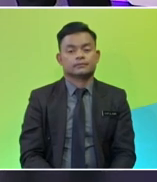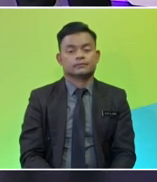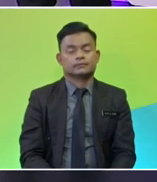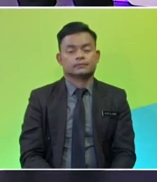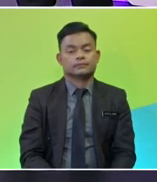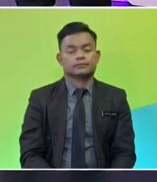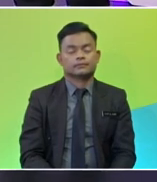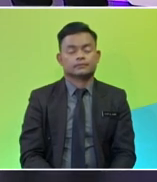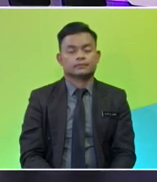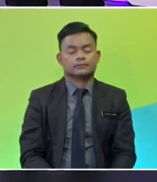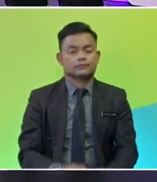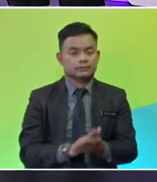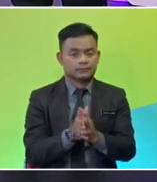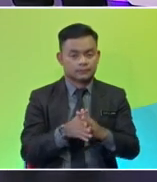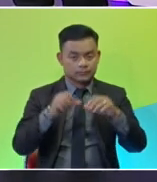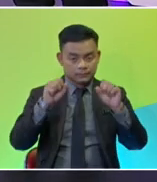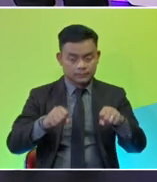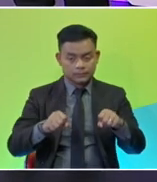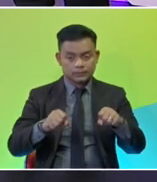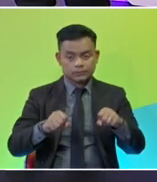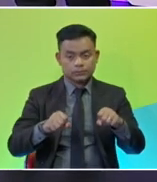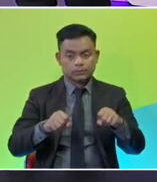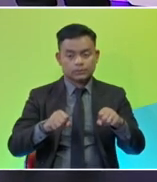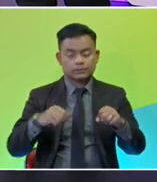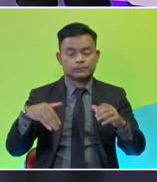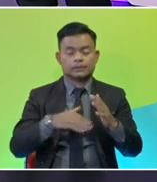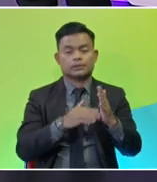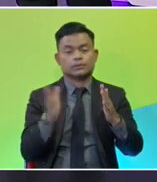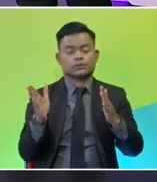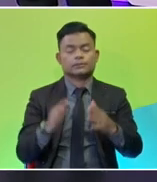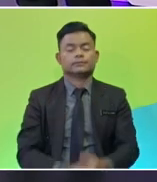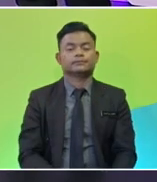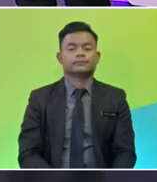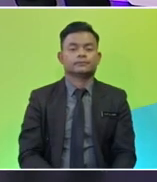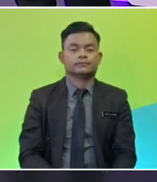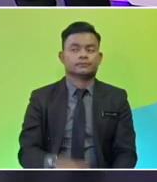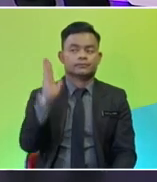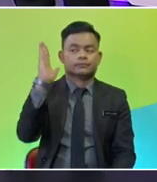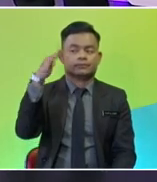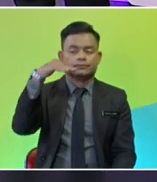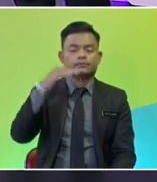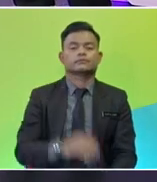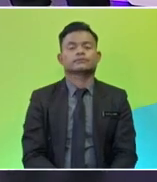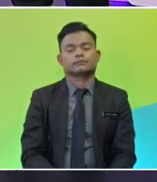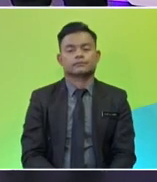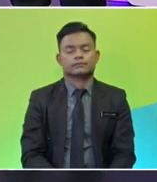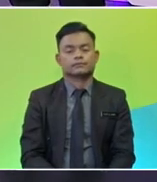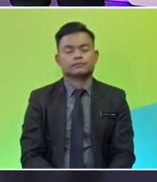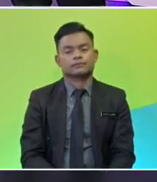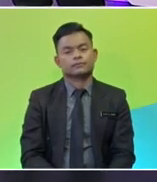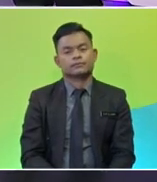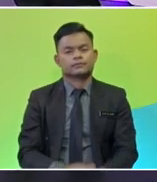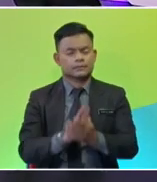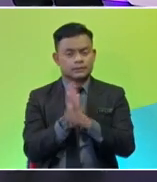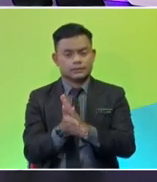kaki kita boleh di bengkok ataupun di luruskan baik Jadi